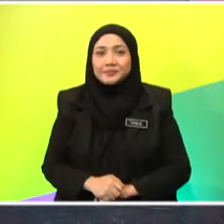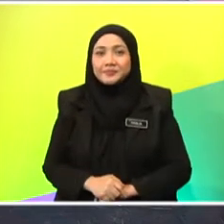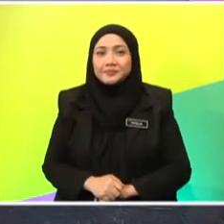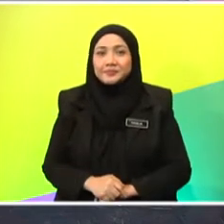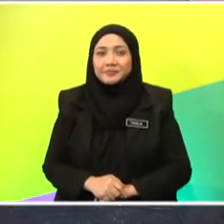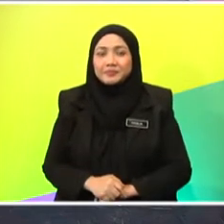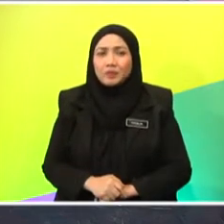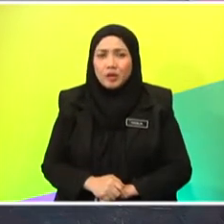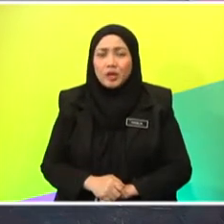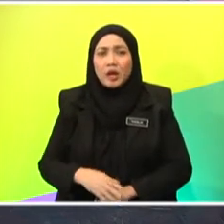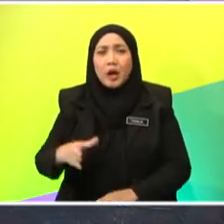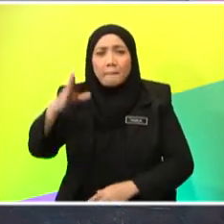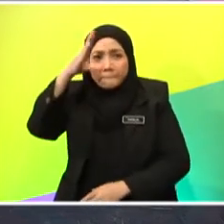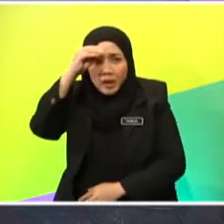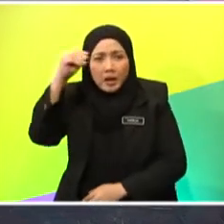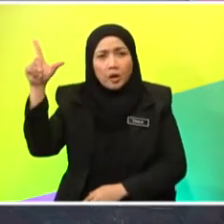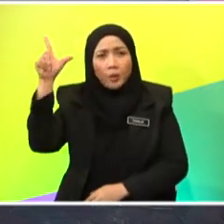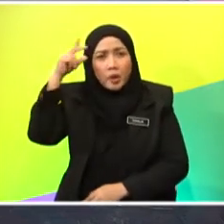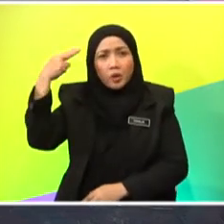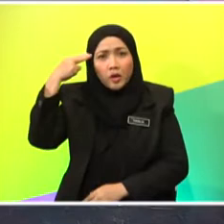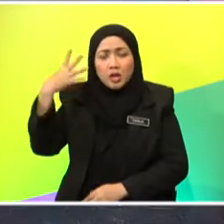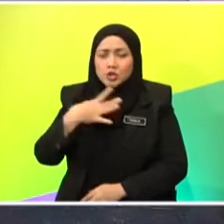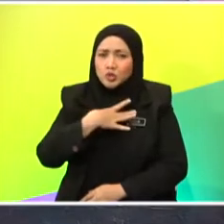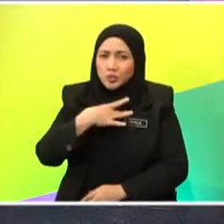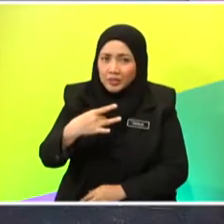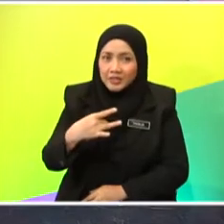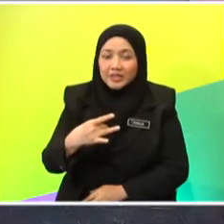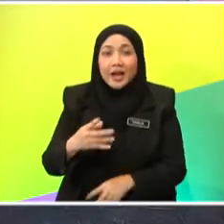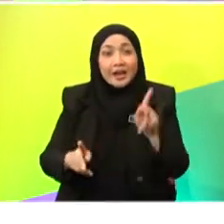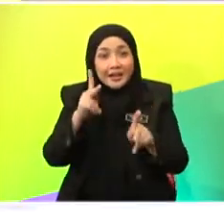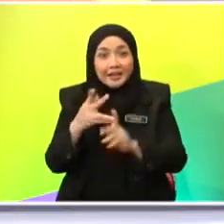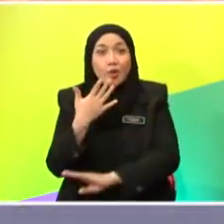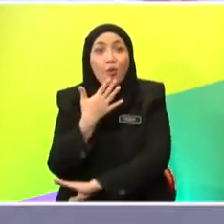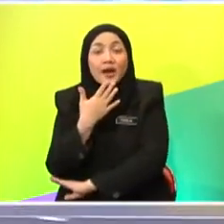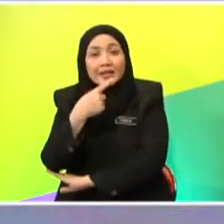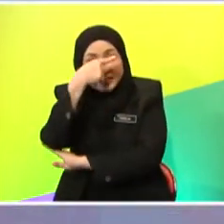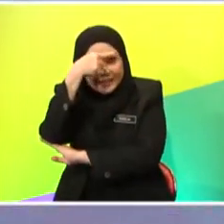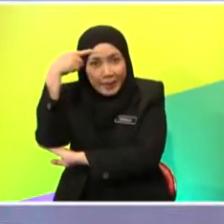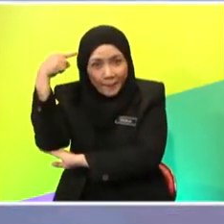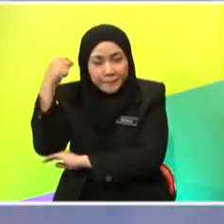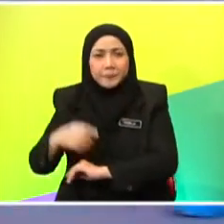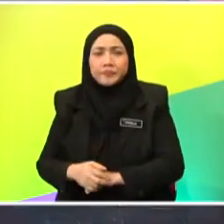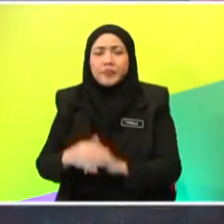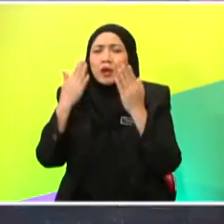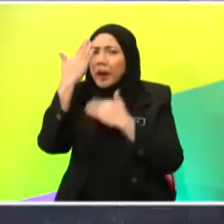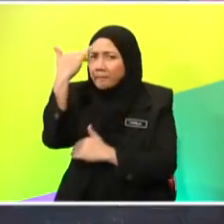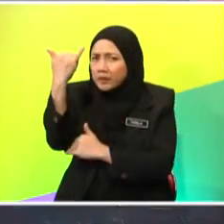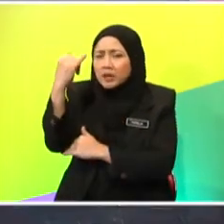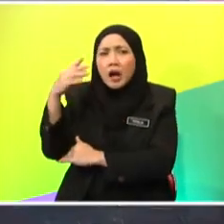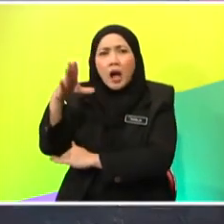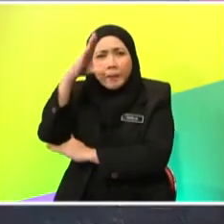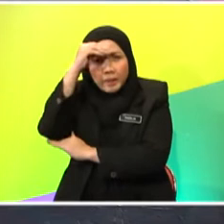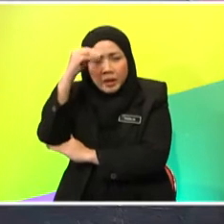menelepon hitam tadi Oh yang saya bawa kadie Oke kewanitaan Mbak